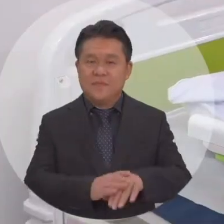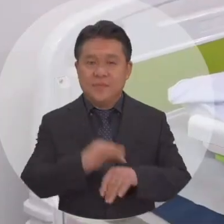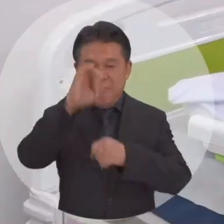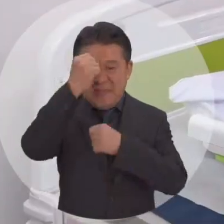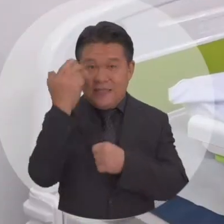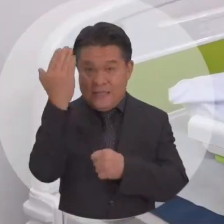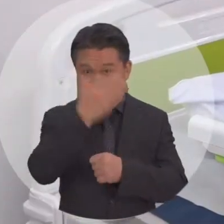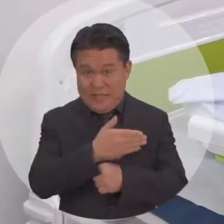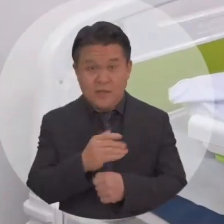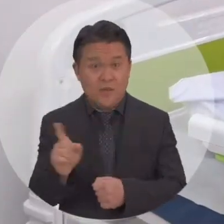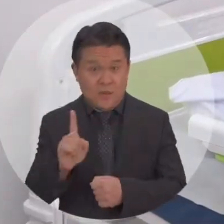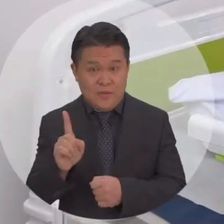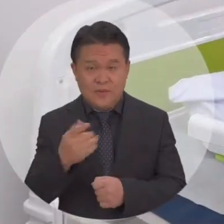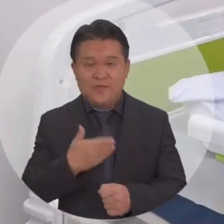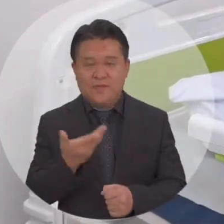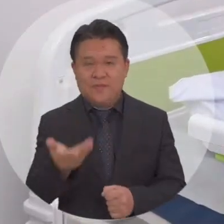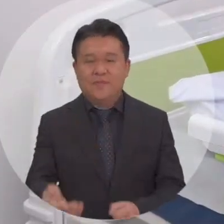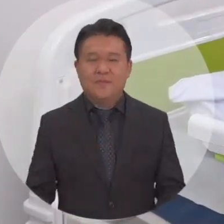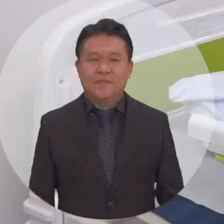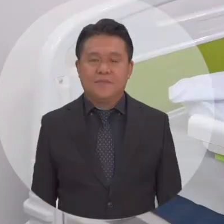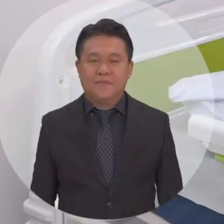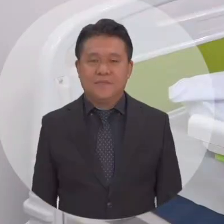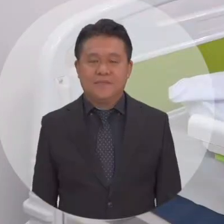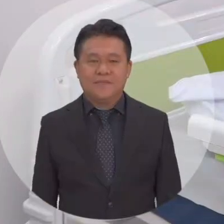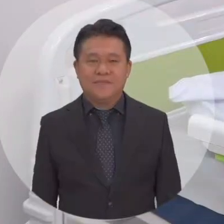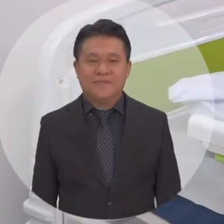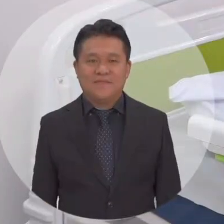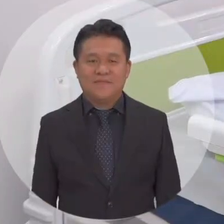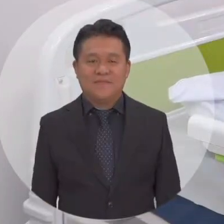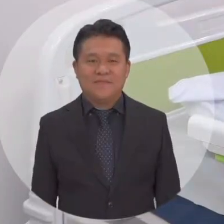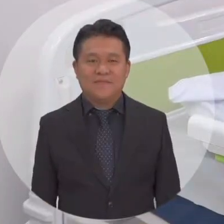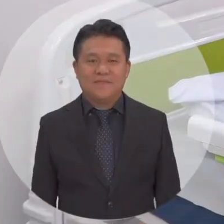손발 청결 유지 순서 안내입니다.